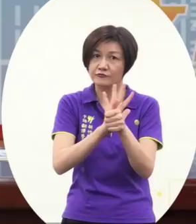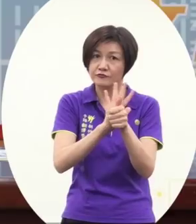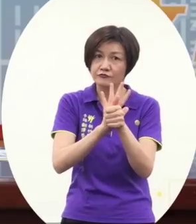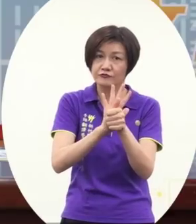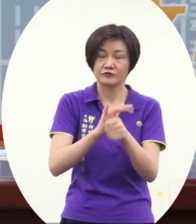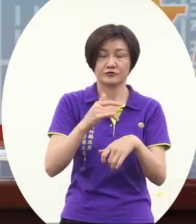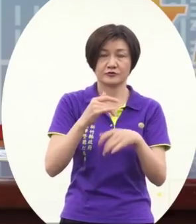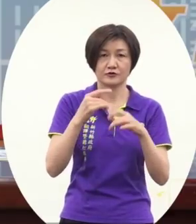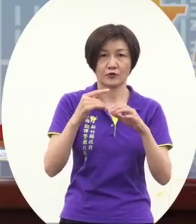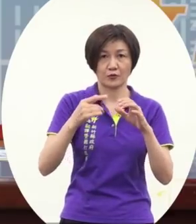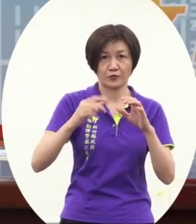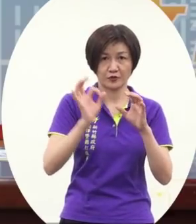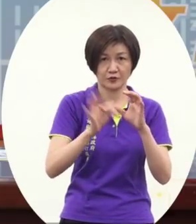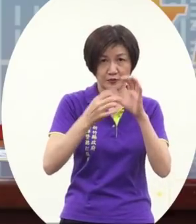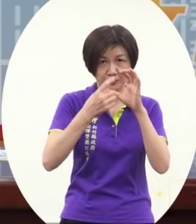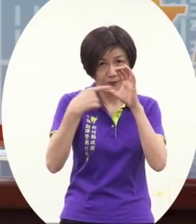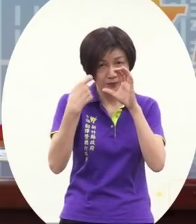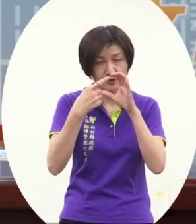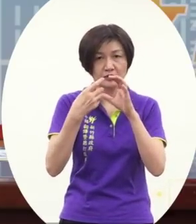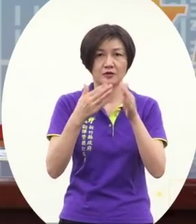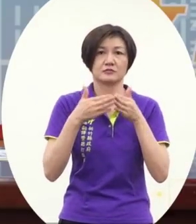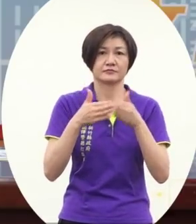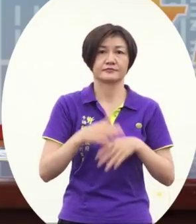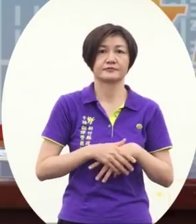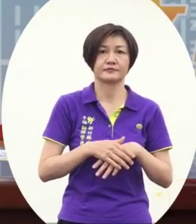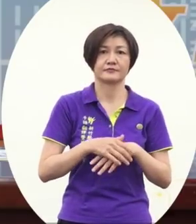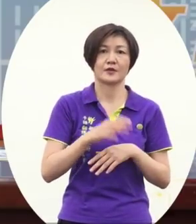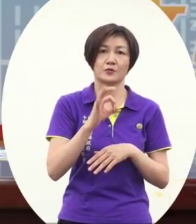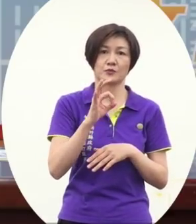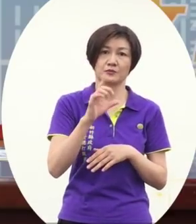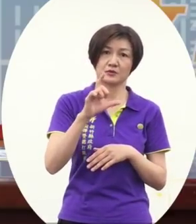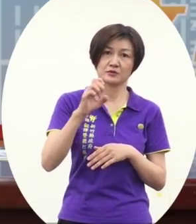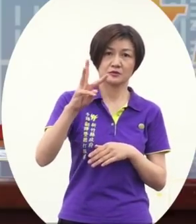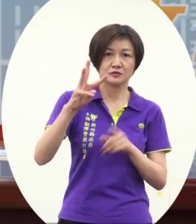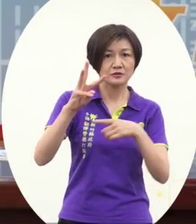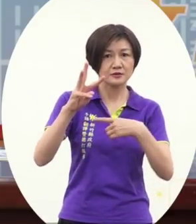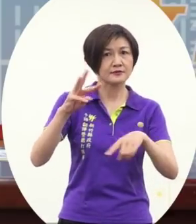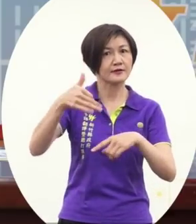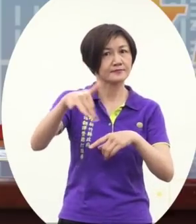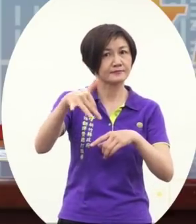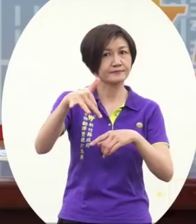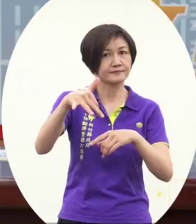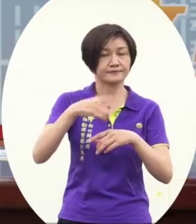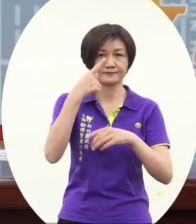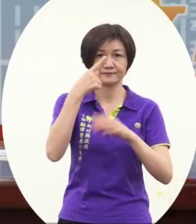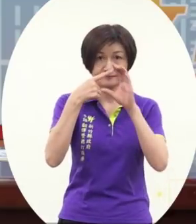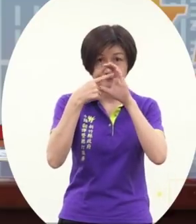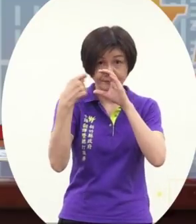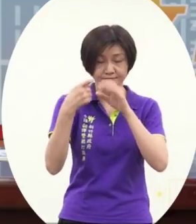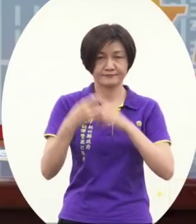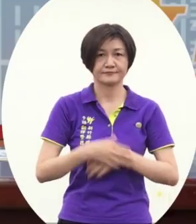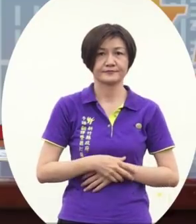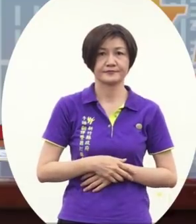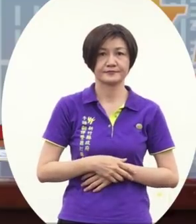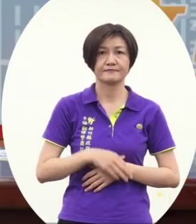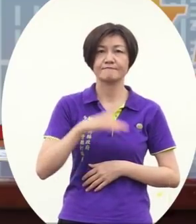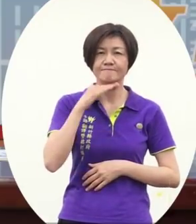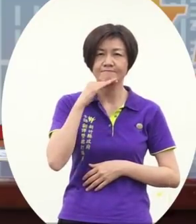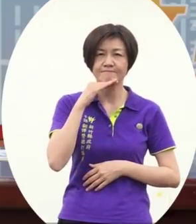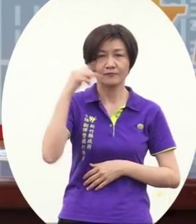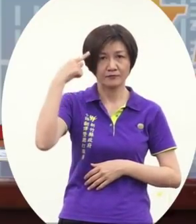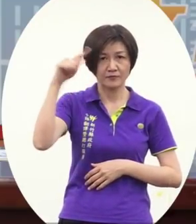止，我们还有563位照护员还没有完成。我们县府在明